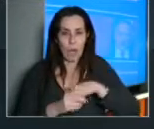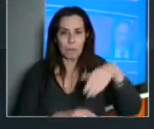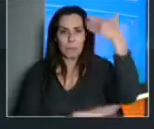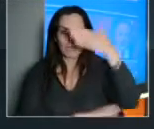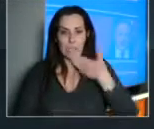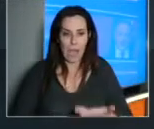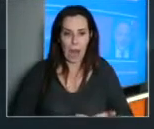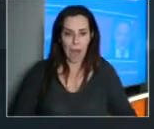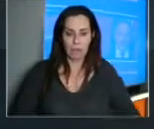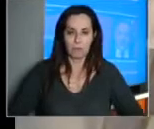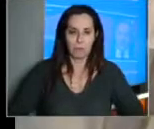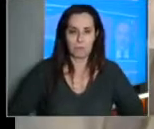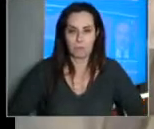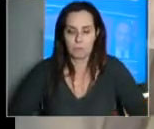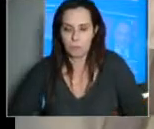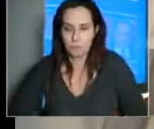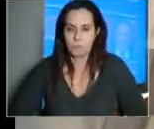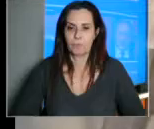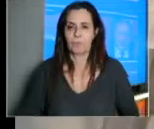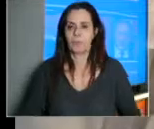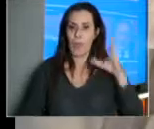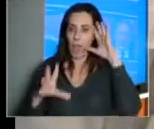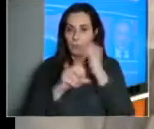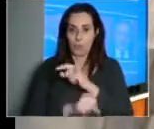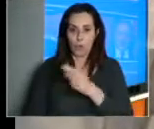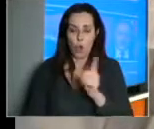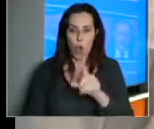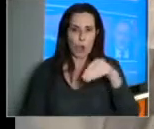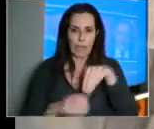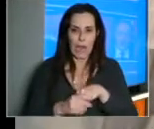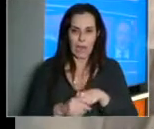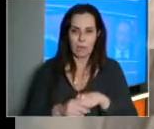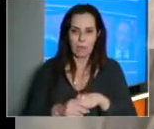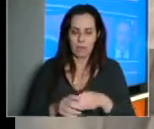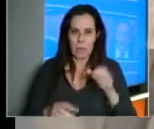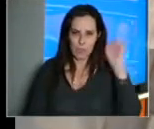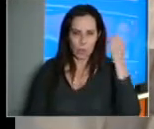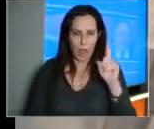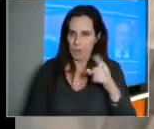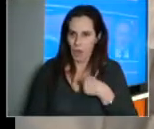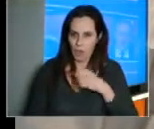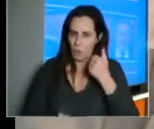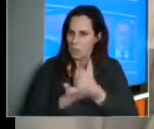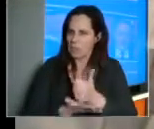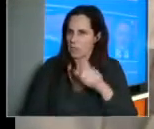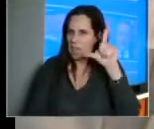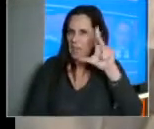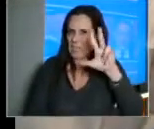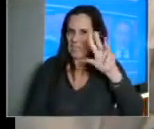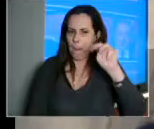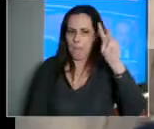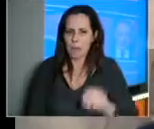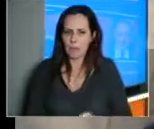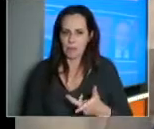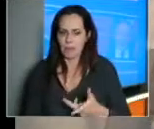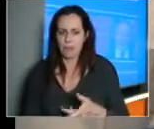ישראל? נכון, התפיסה הבסיסית שלהם היא לא להיות חלק משלטון הציונים, אבל אני לא מייצג פה את ליצמן. איציק, אז